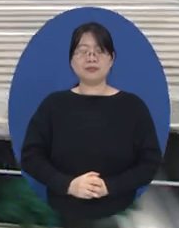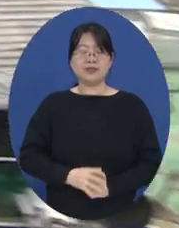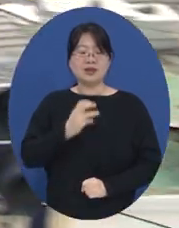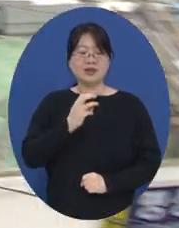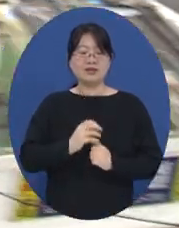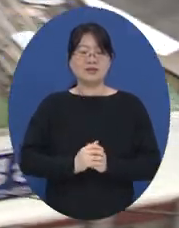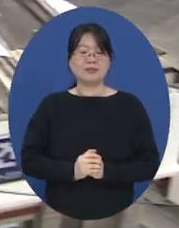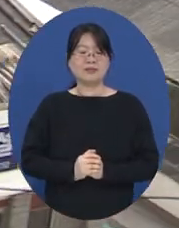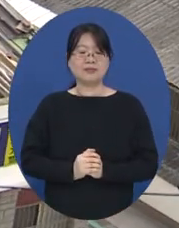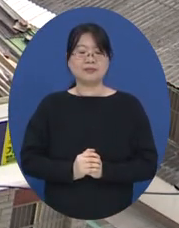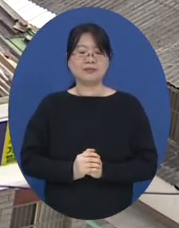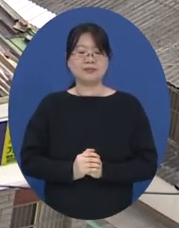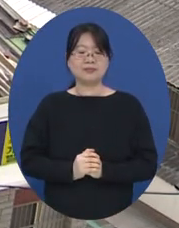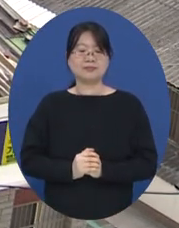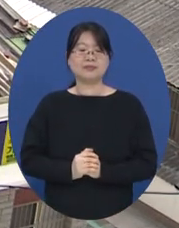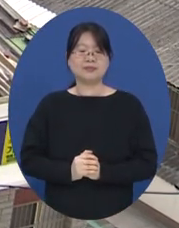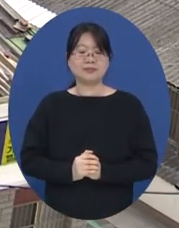경기 2tv 김태 입니다